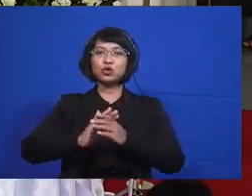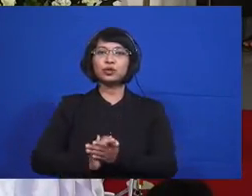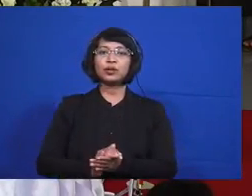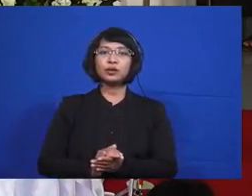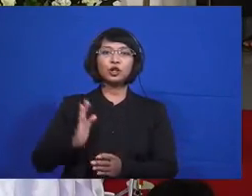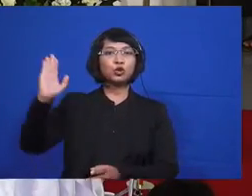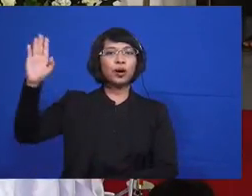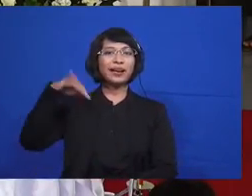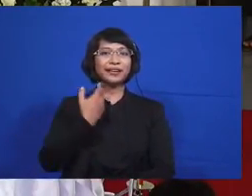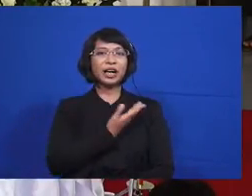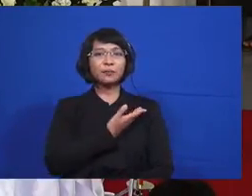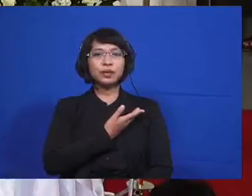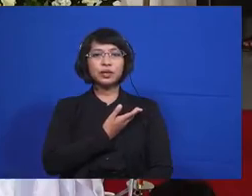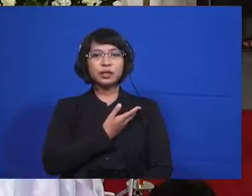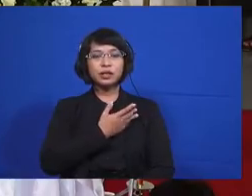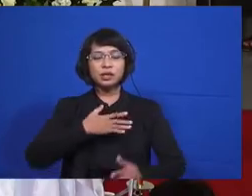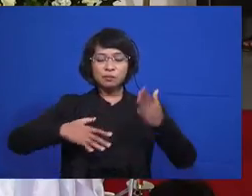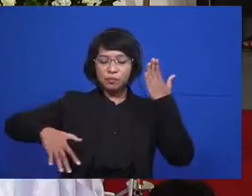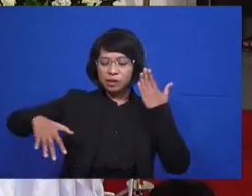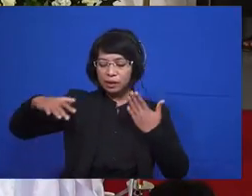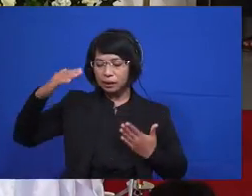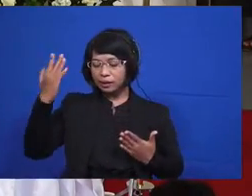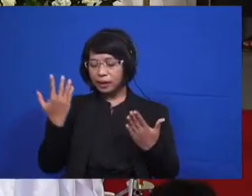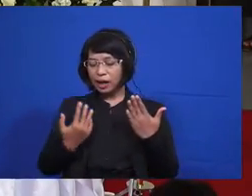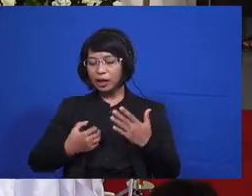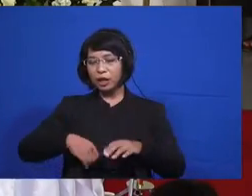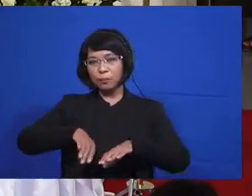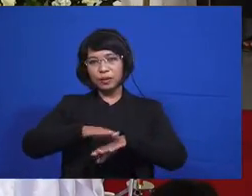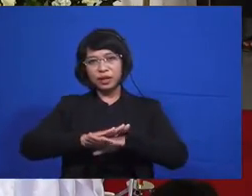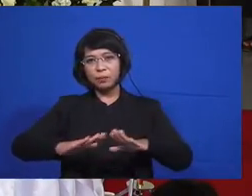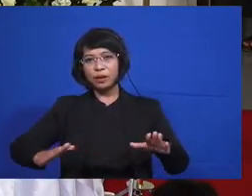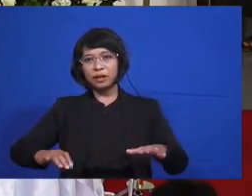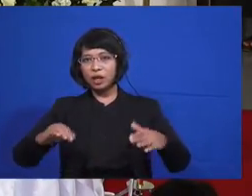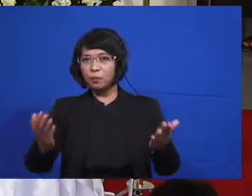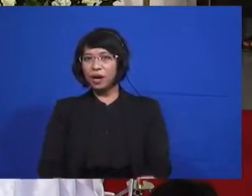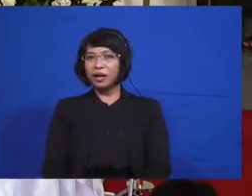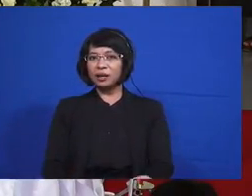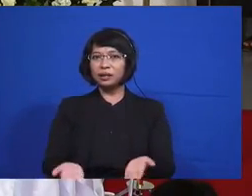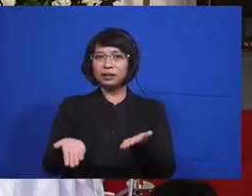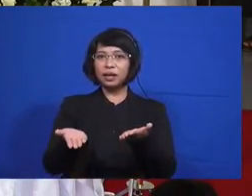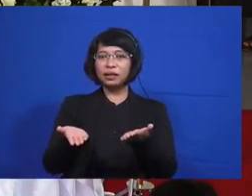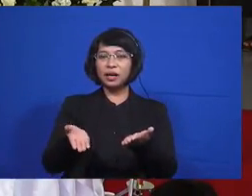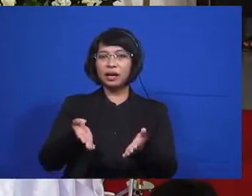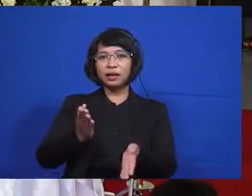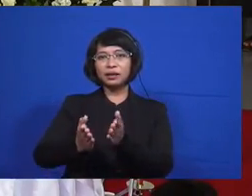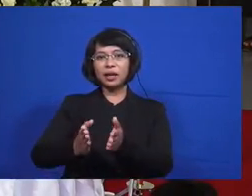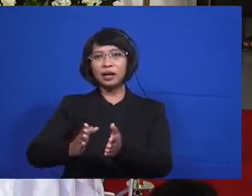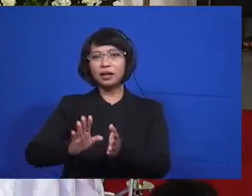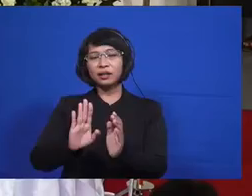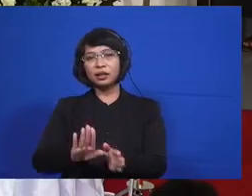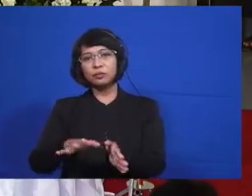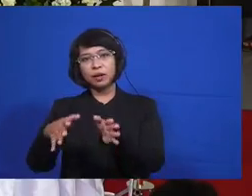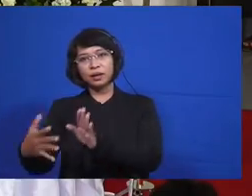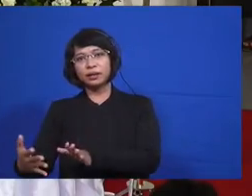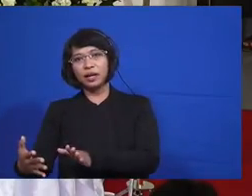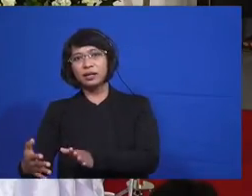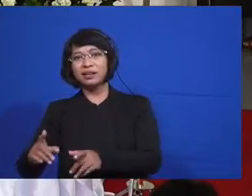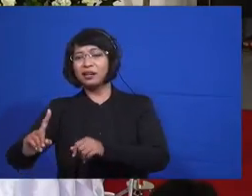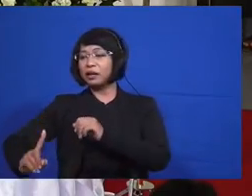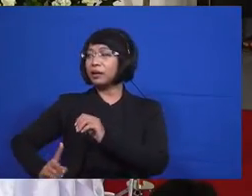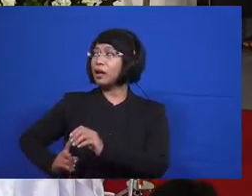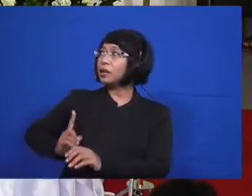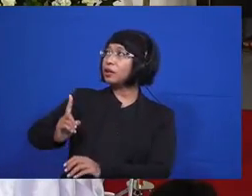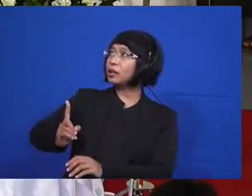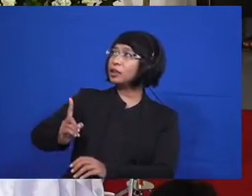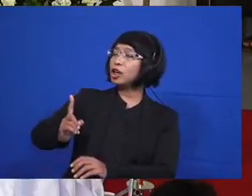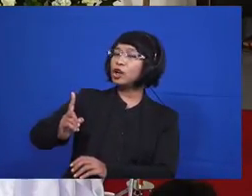kami, penderitaannya yang menyelamatkan, kebangkitannya dari alam maut, dan juga kenaikannya yang mulia ke